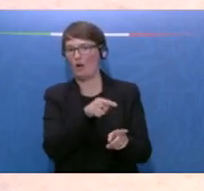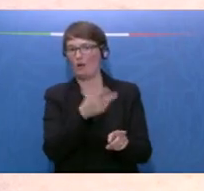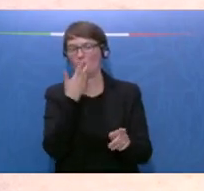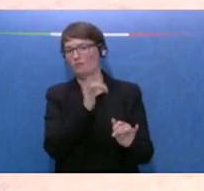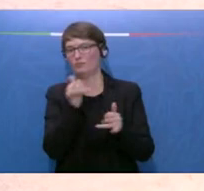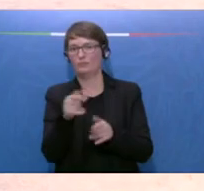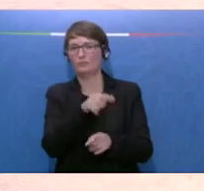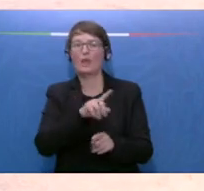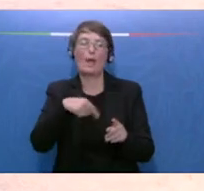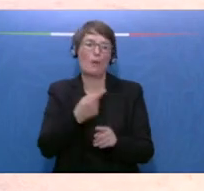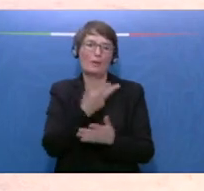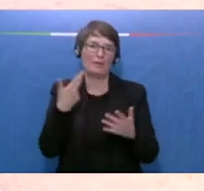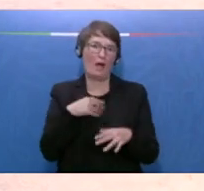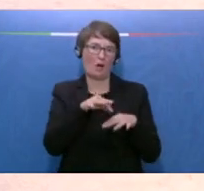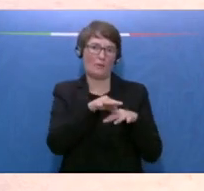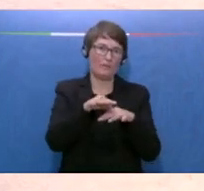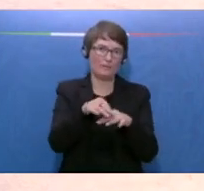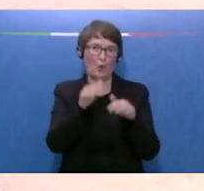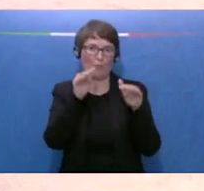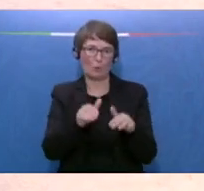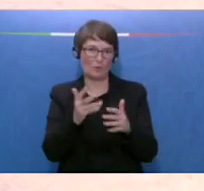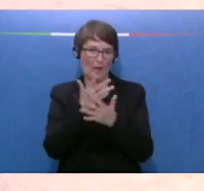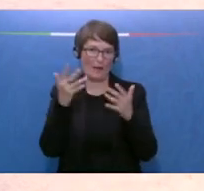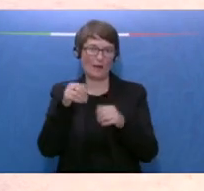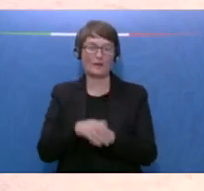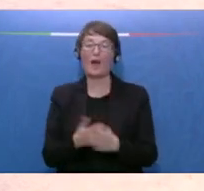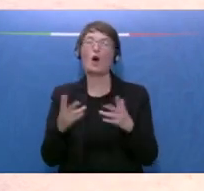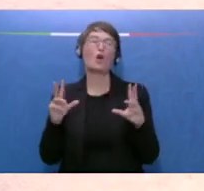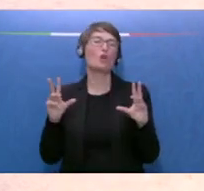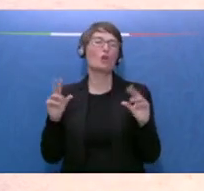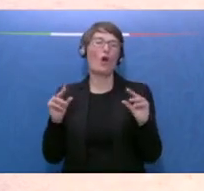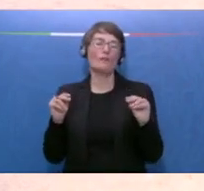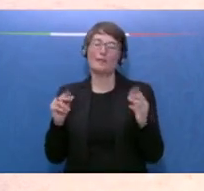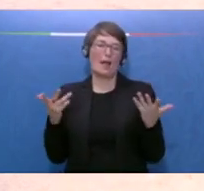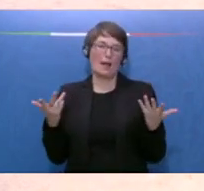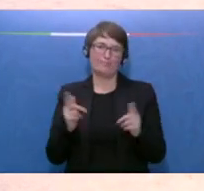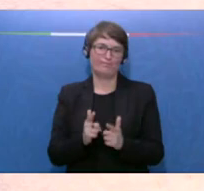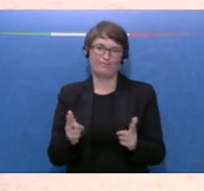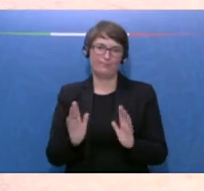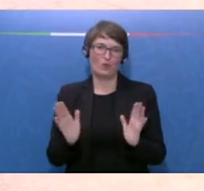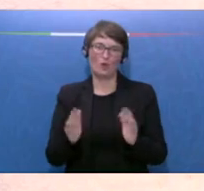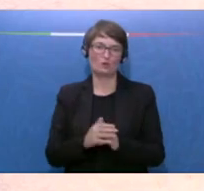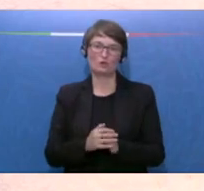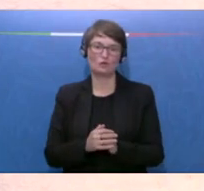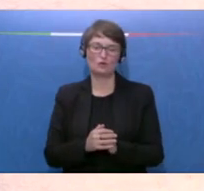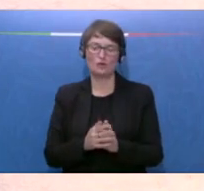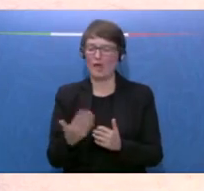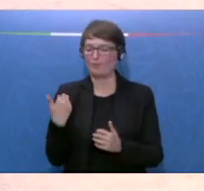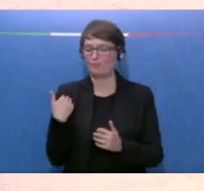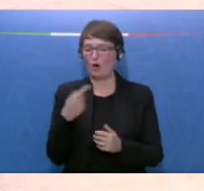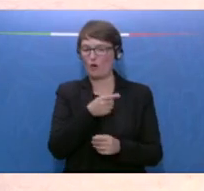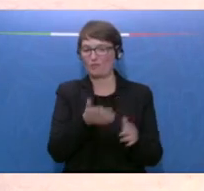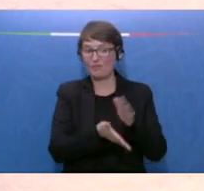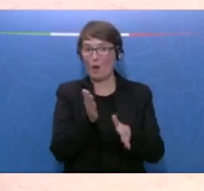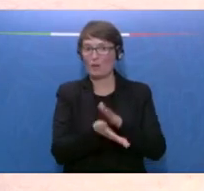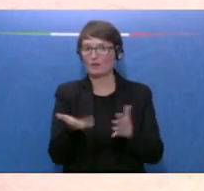assisterli ecco non c'è non ci sono grandi novità su questo dopo la fine della dell'evacuazione di